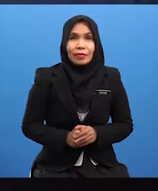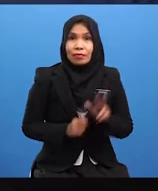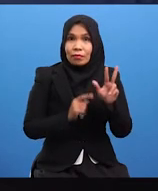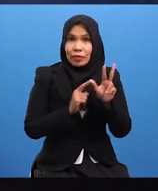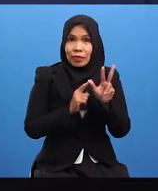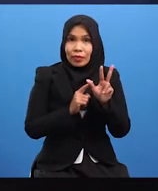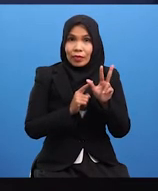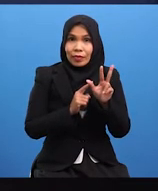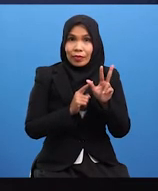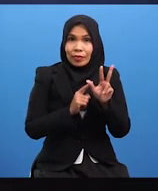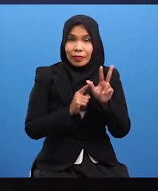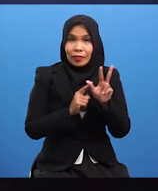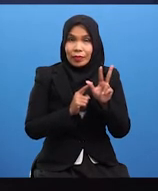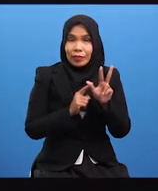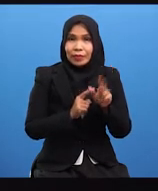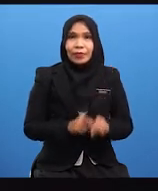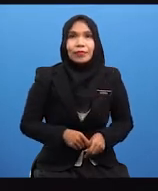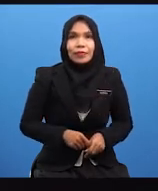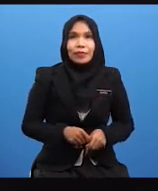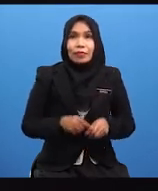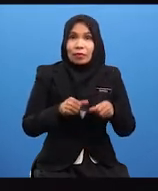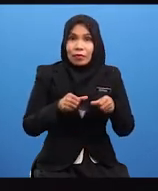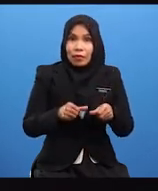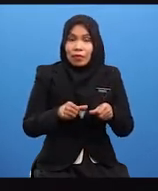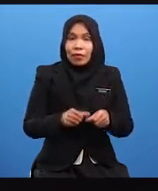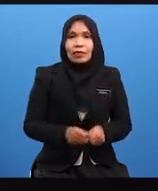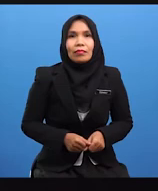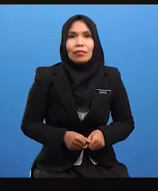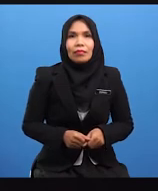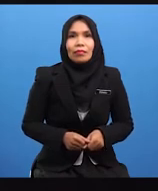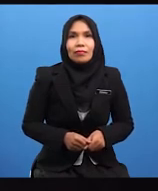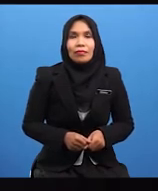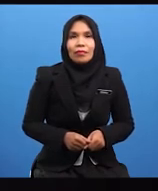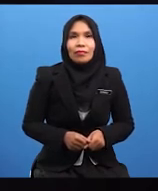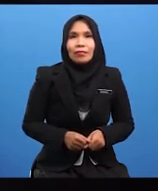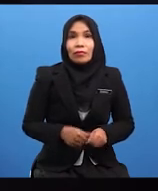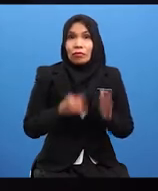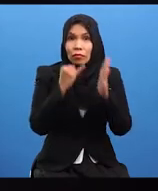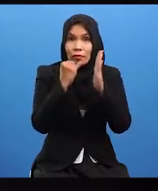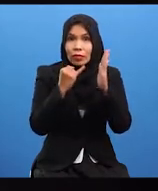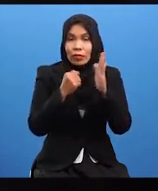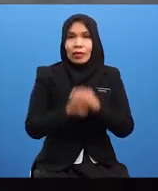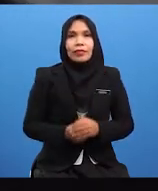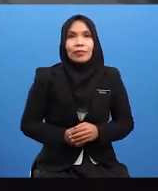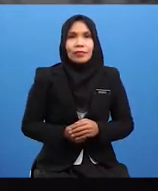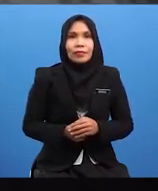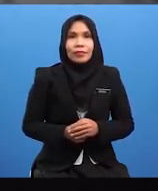Tiga, tekap lakaran pada kertas surih ke atas blok.